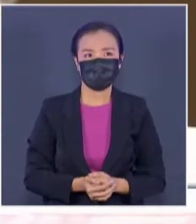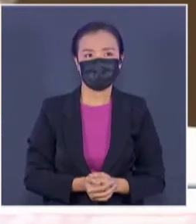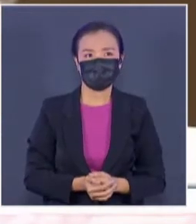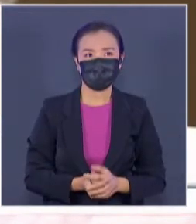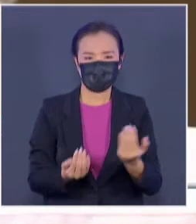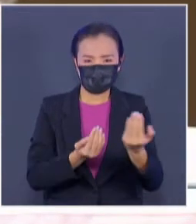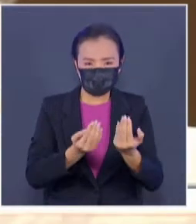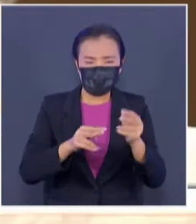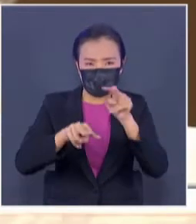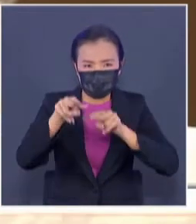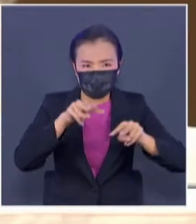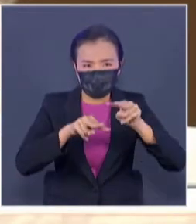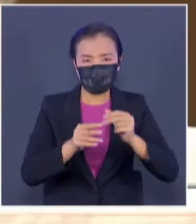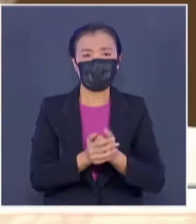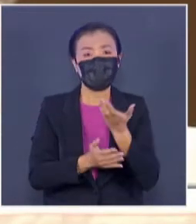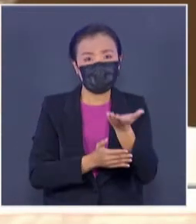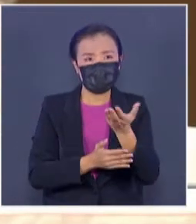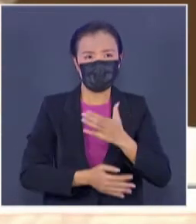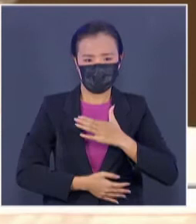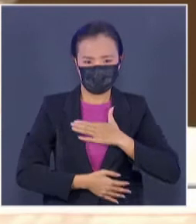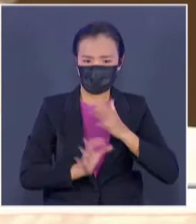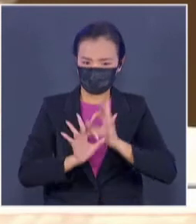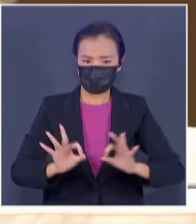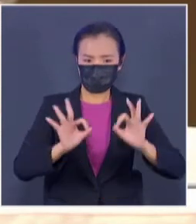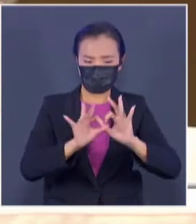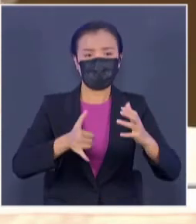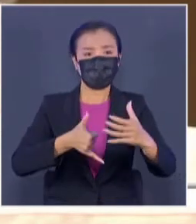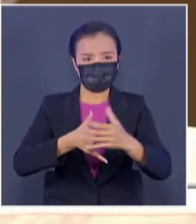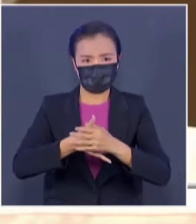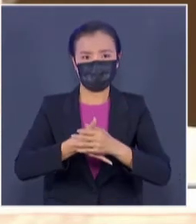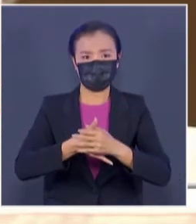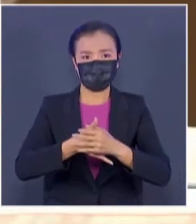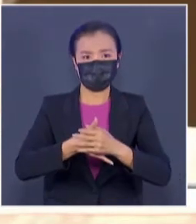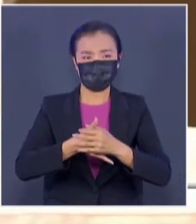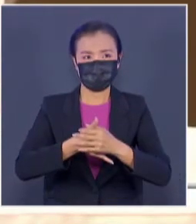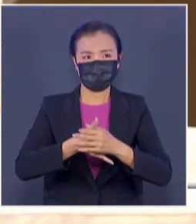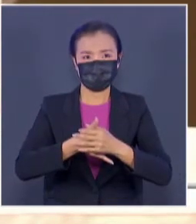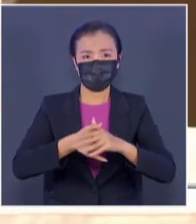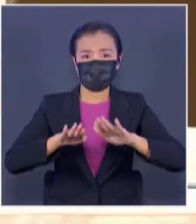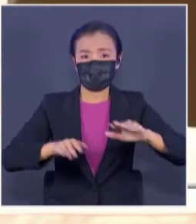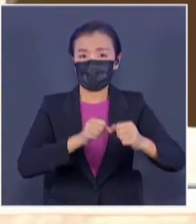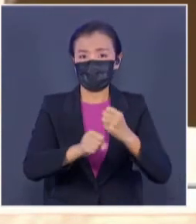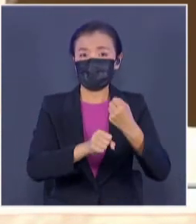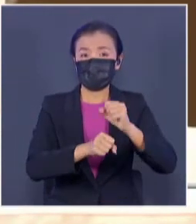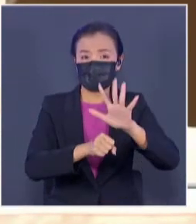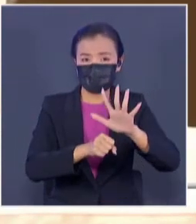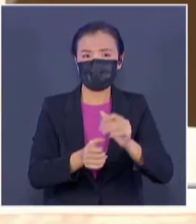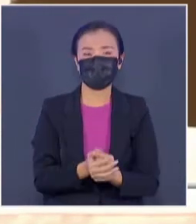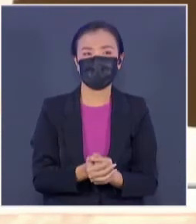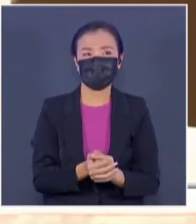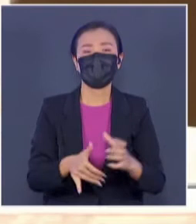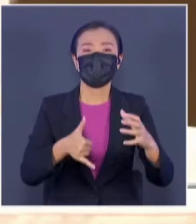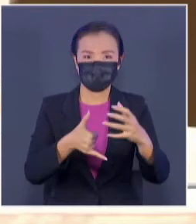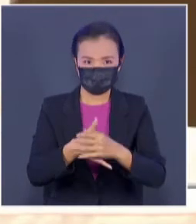ลูกท่านด้วยผมมีความจำเป็นต้องจับกลุ่มเด็กแม้แต่อายุ15ปีก็ต้